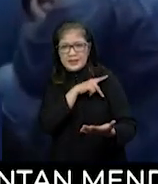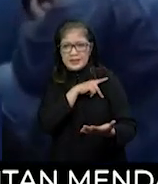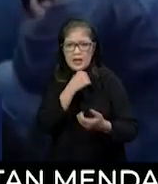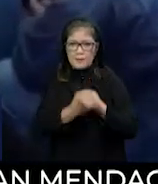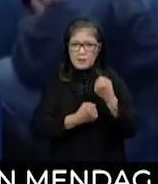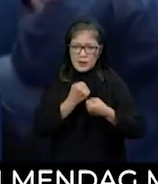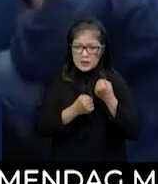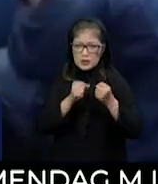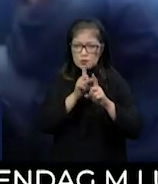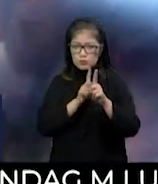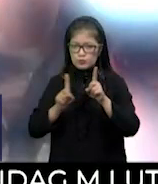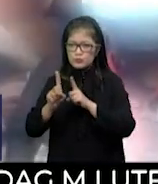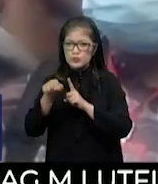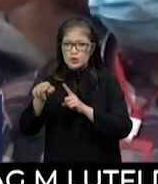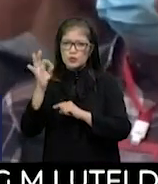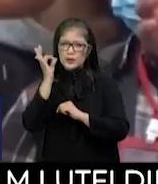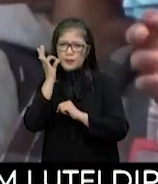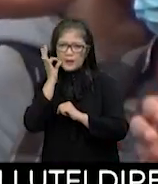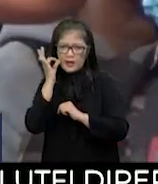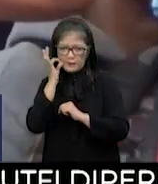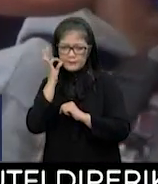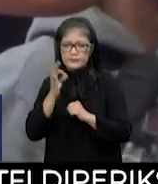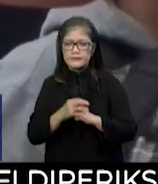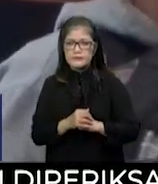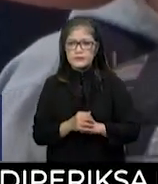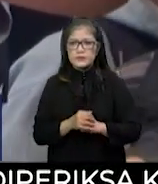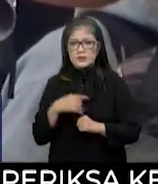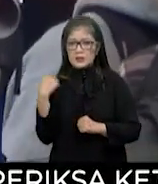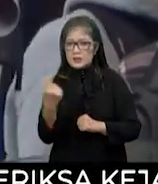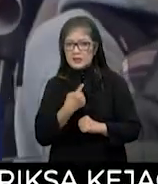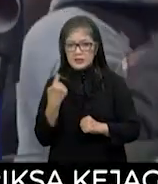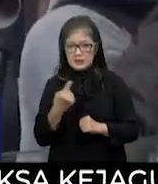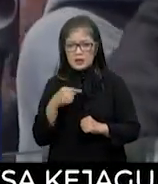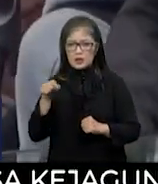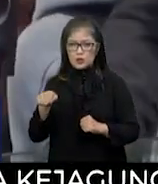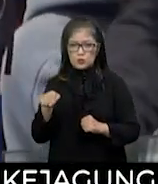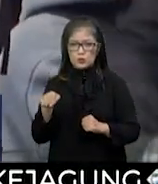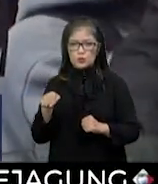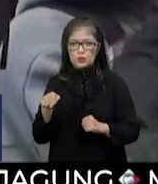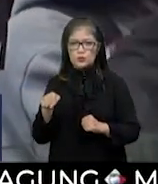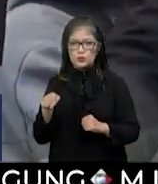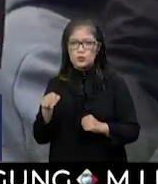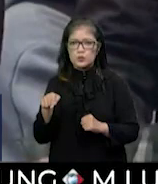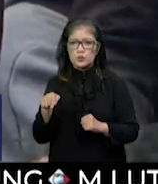masyarakat Indonesia. Jadi saya tegaskan, kita tidak akan mengganggu secara tim.